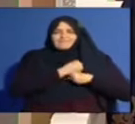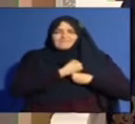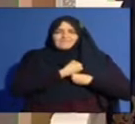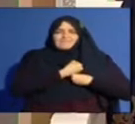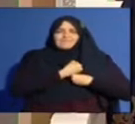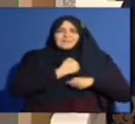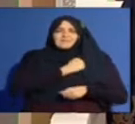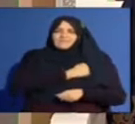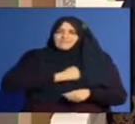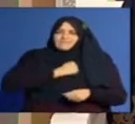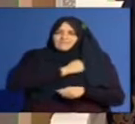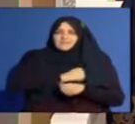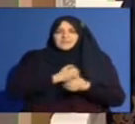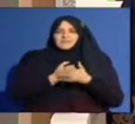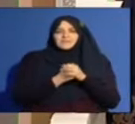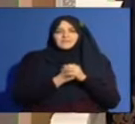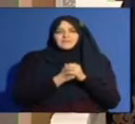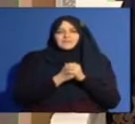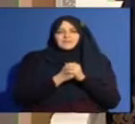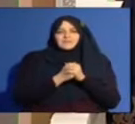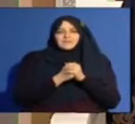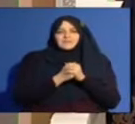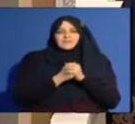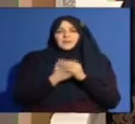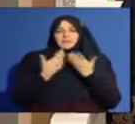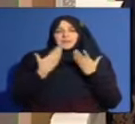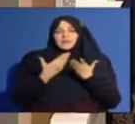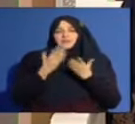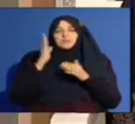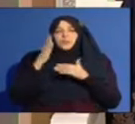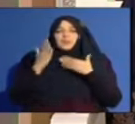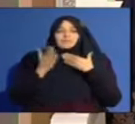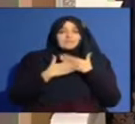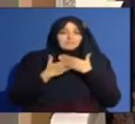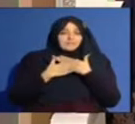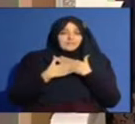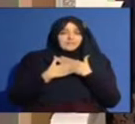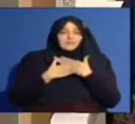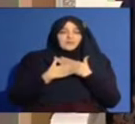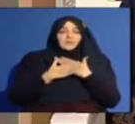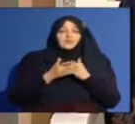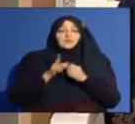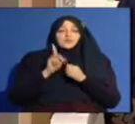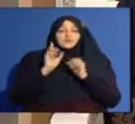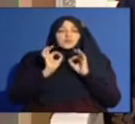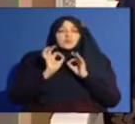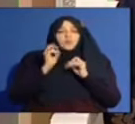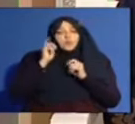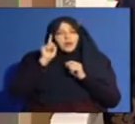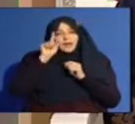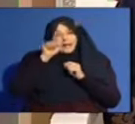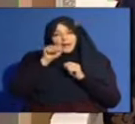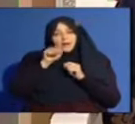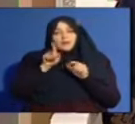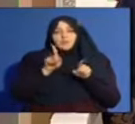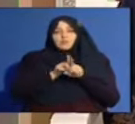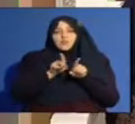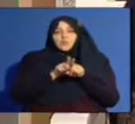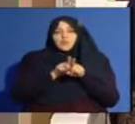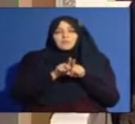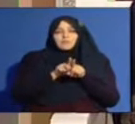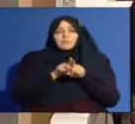قلب زينب، وتريد توجيهات خاصة بالنسبة لها أو بالنسبة